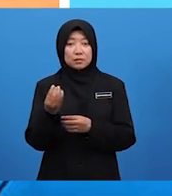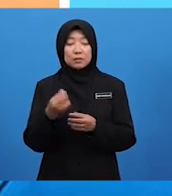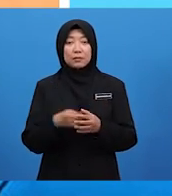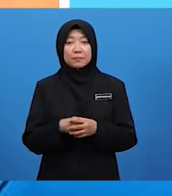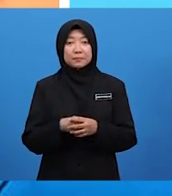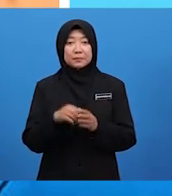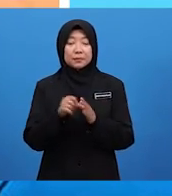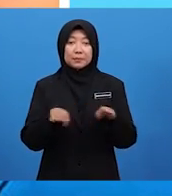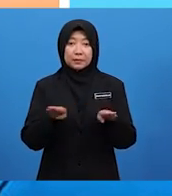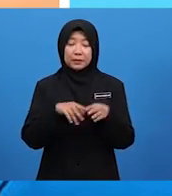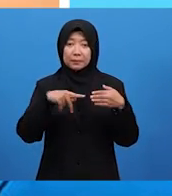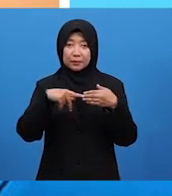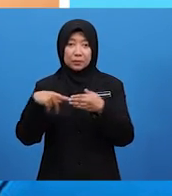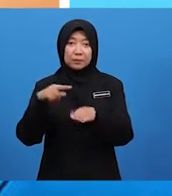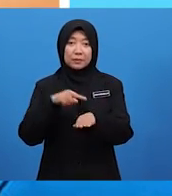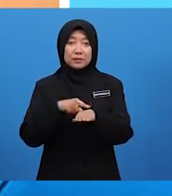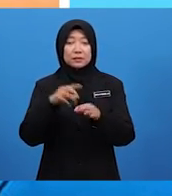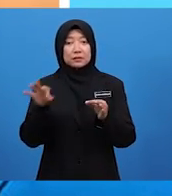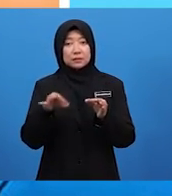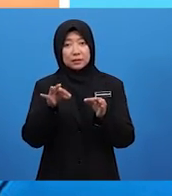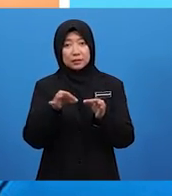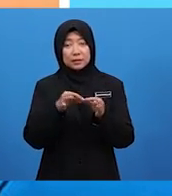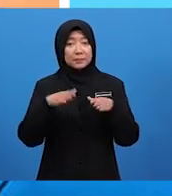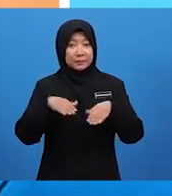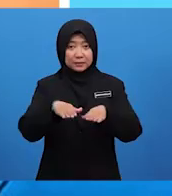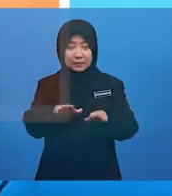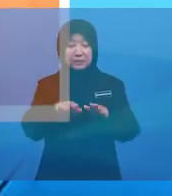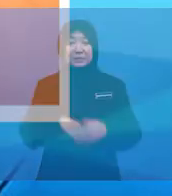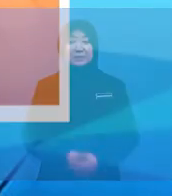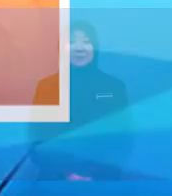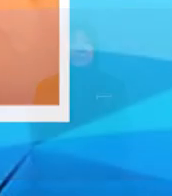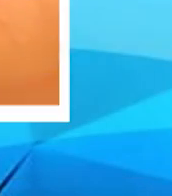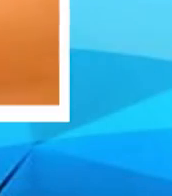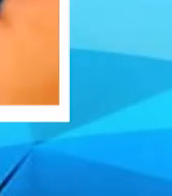sebagai panduan semasa menjahit menggunakan mesin jahit.